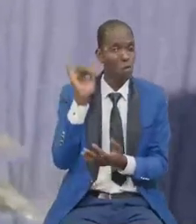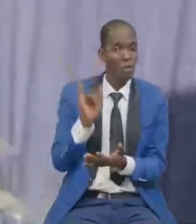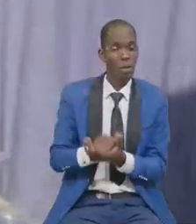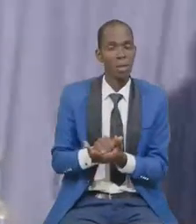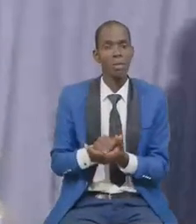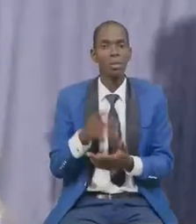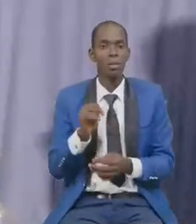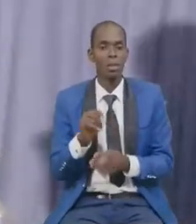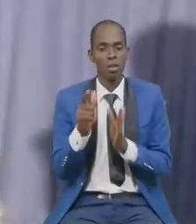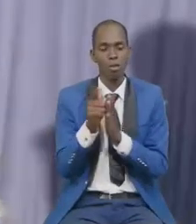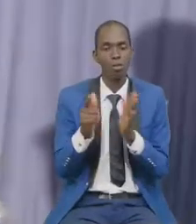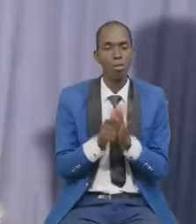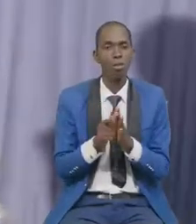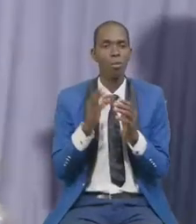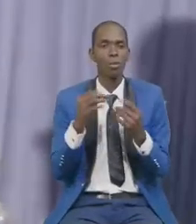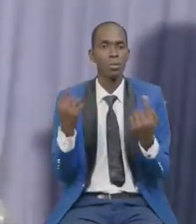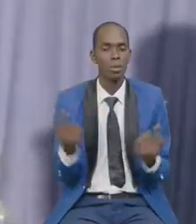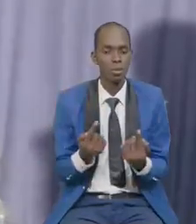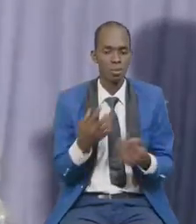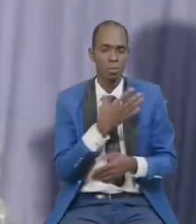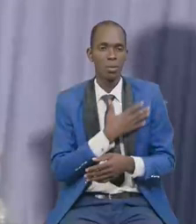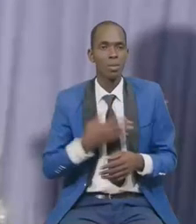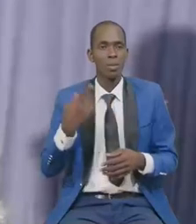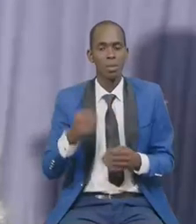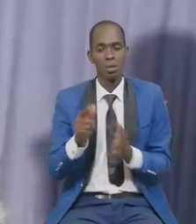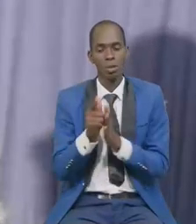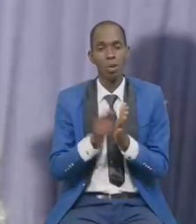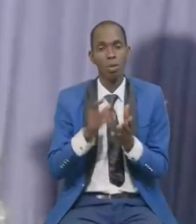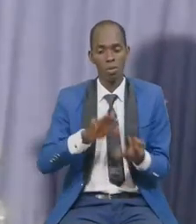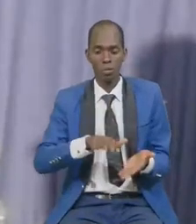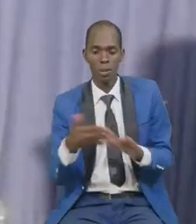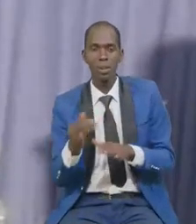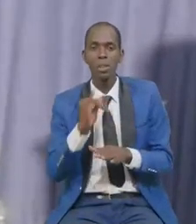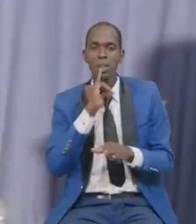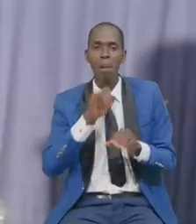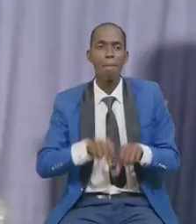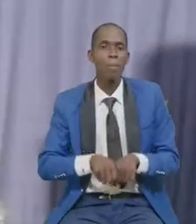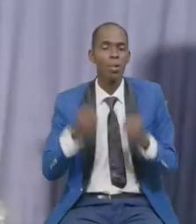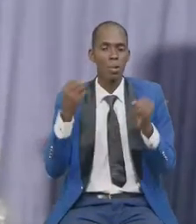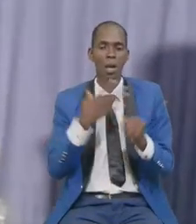La loi du péché, la loi de la mort a été brisée, détruite.